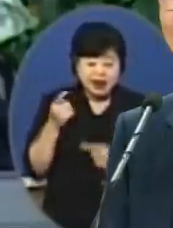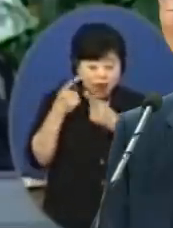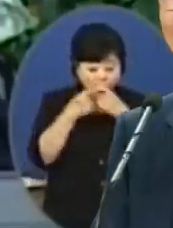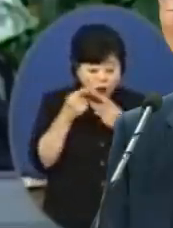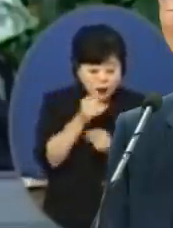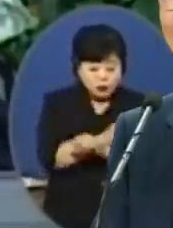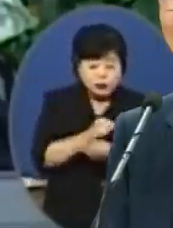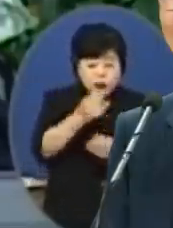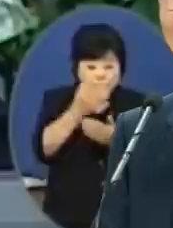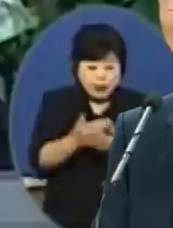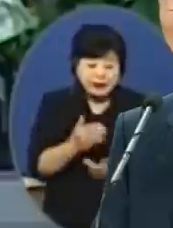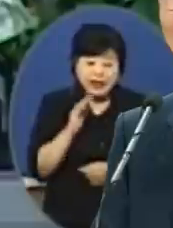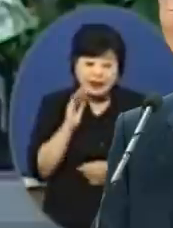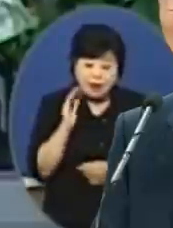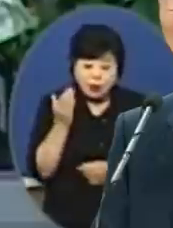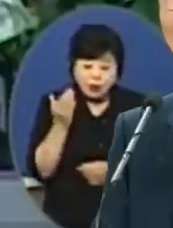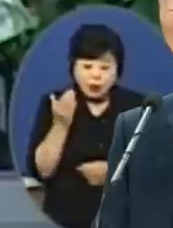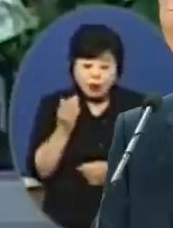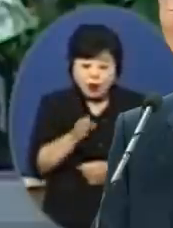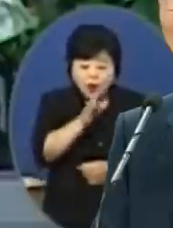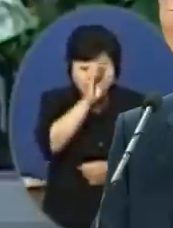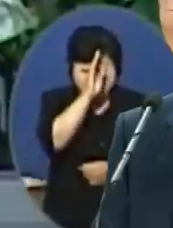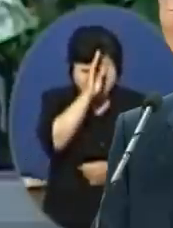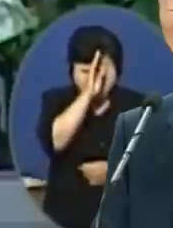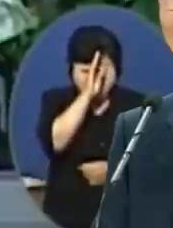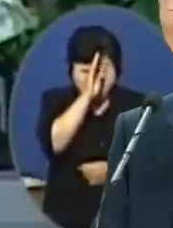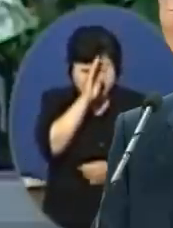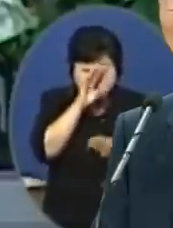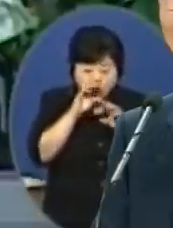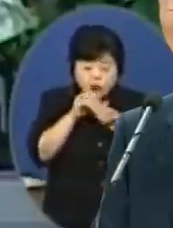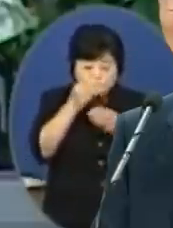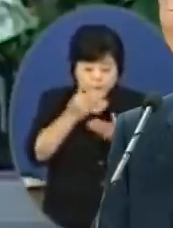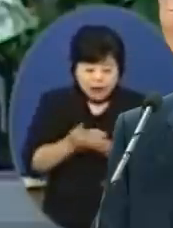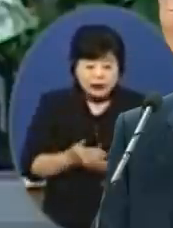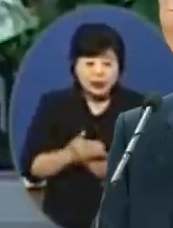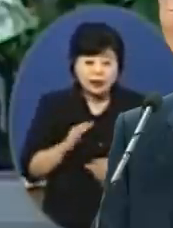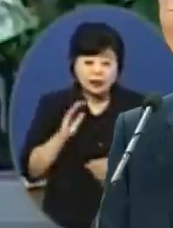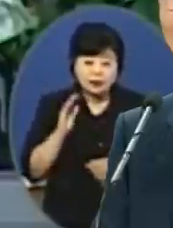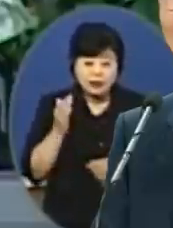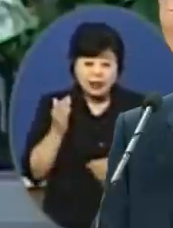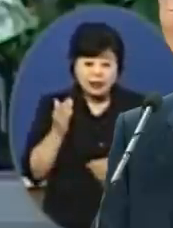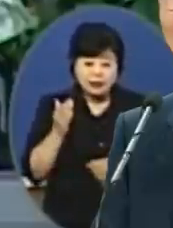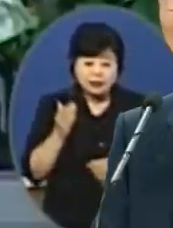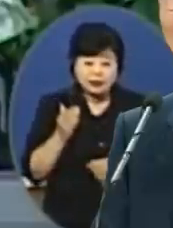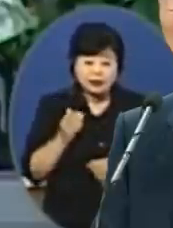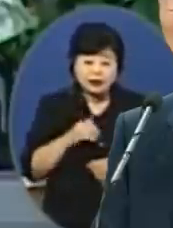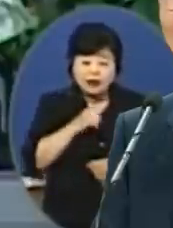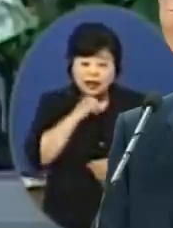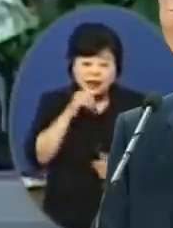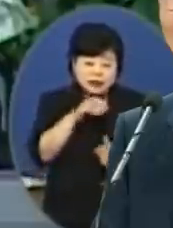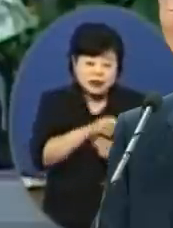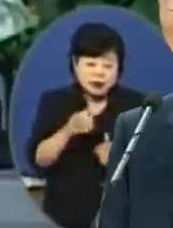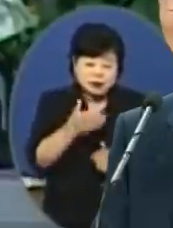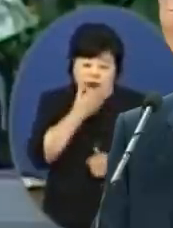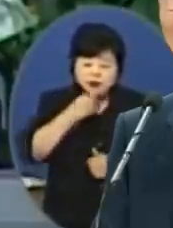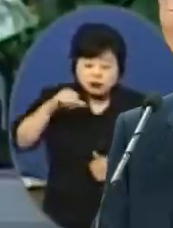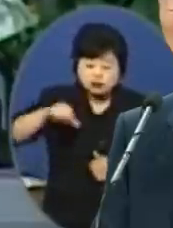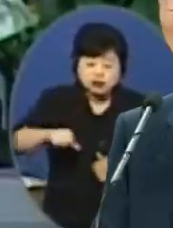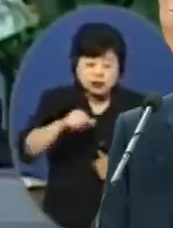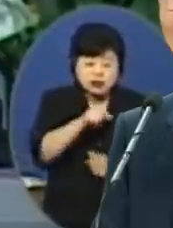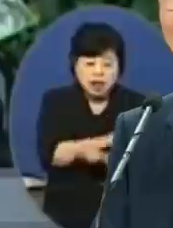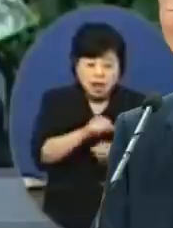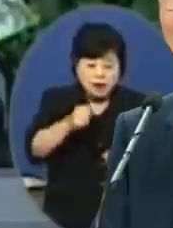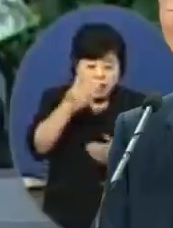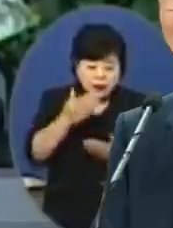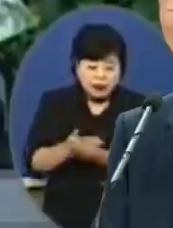허물의 용서를 받아야 마땅하고 병에서 고침을 받아야 마땅한 것입니다. 가난에서 벗어나고 저주에서